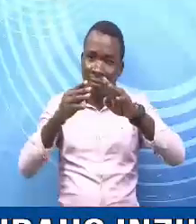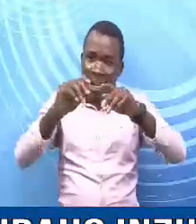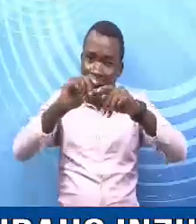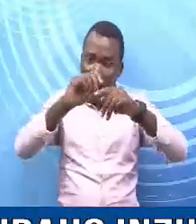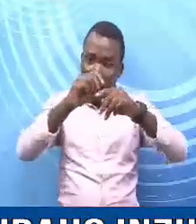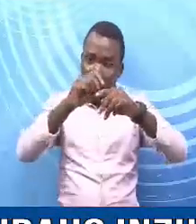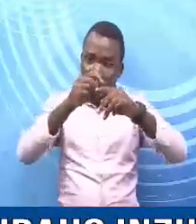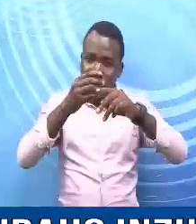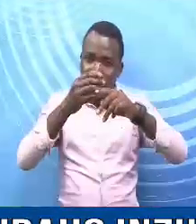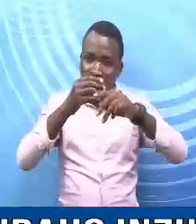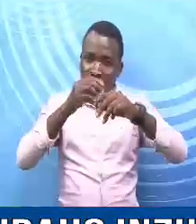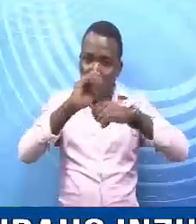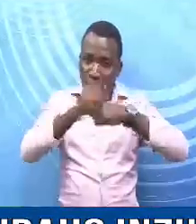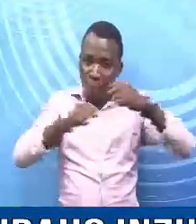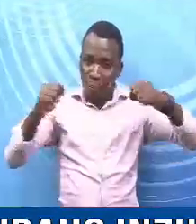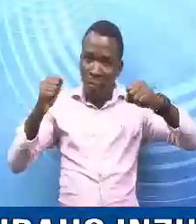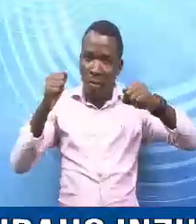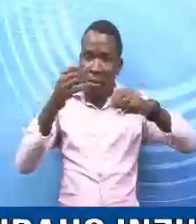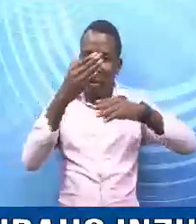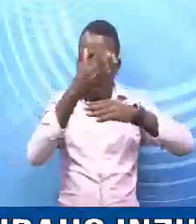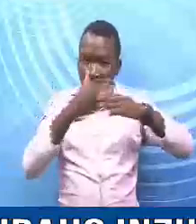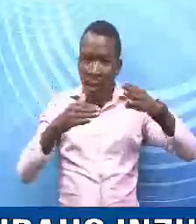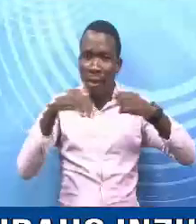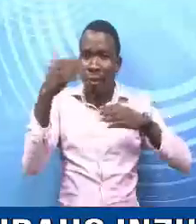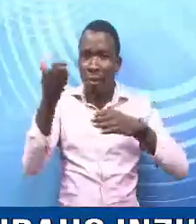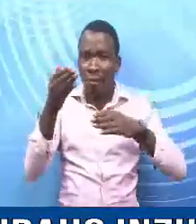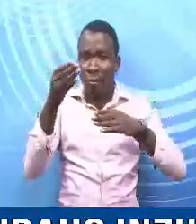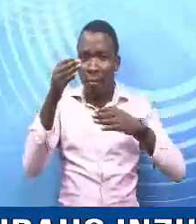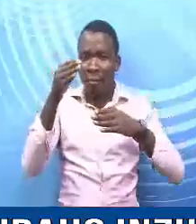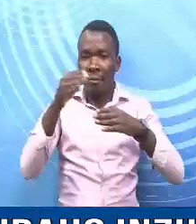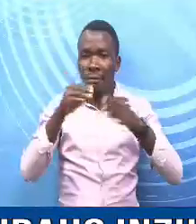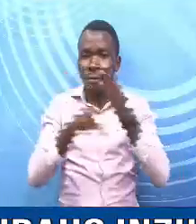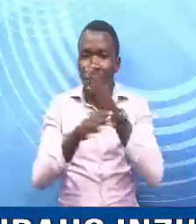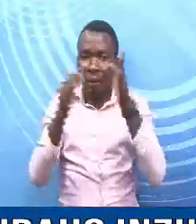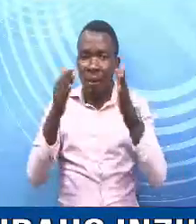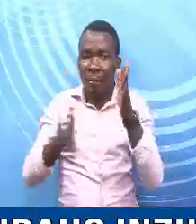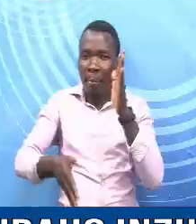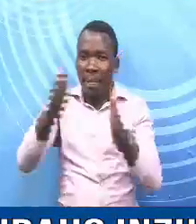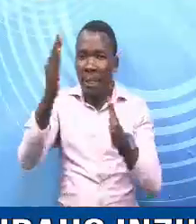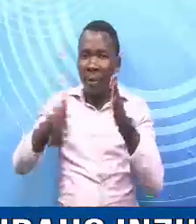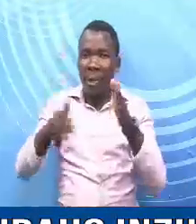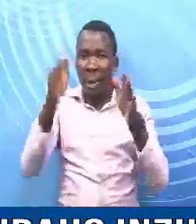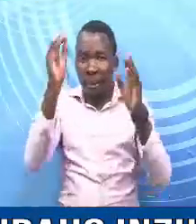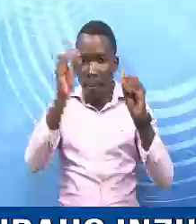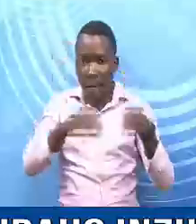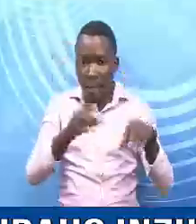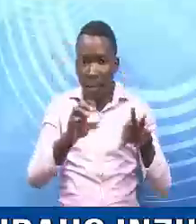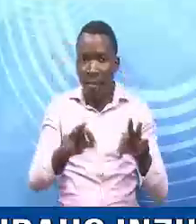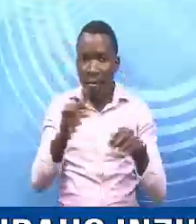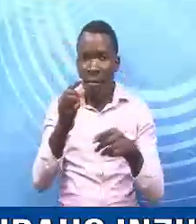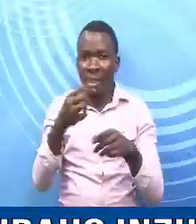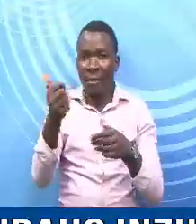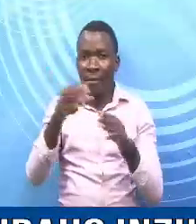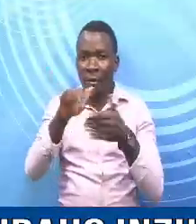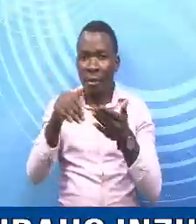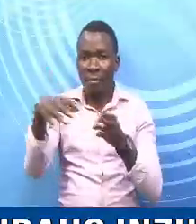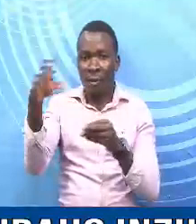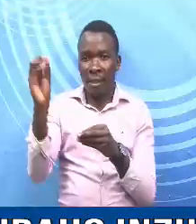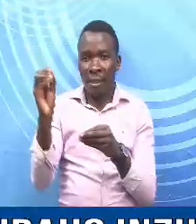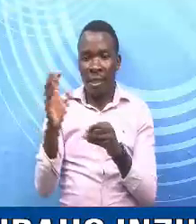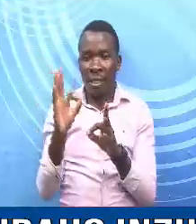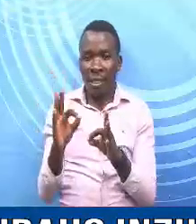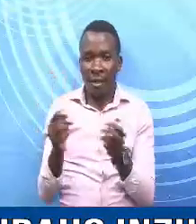inyuma ubwo nyine baba barirutse hapata utuntu dukeya ibindi byose barabitwara ariko ikintu kibitize muri indi bishobora